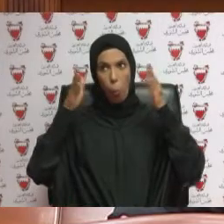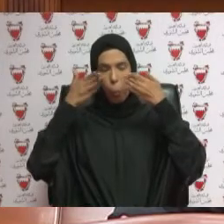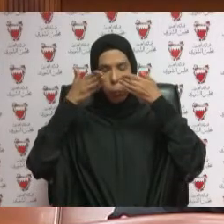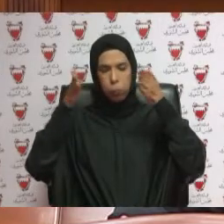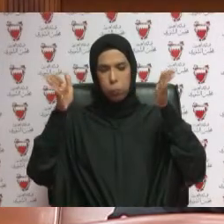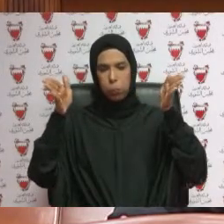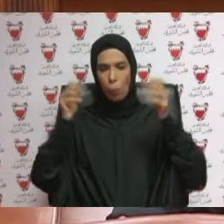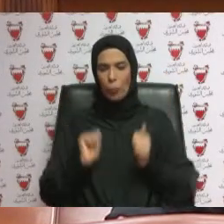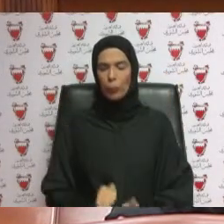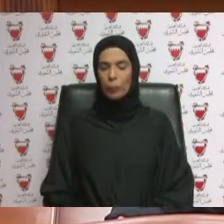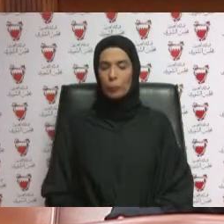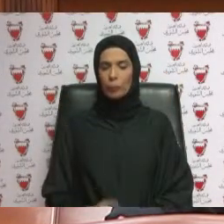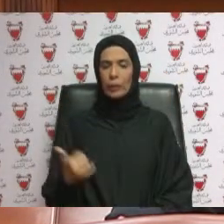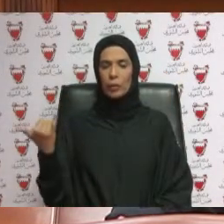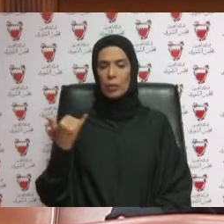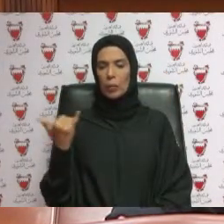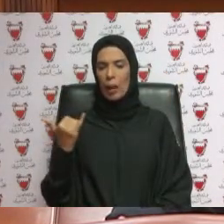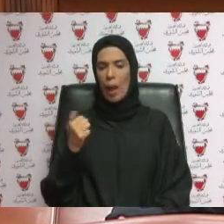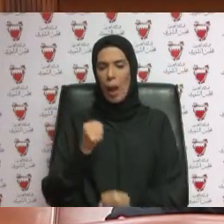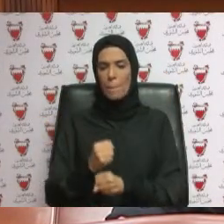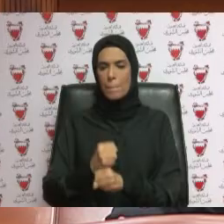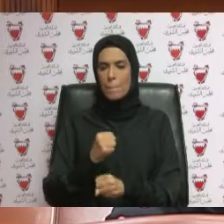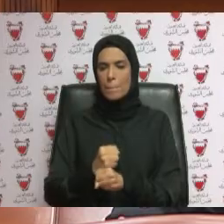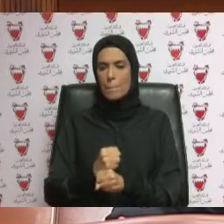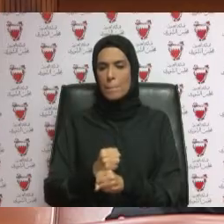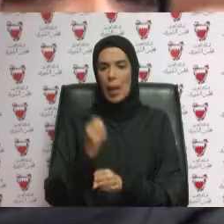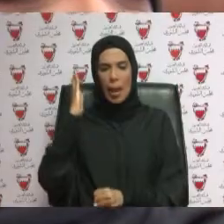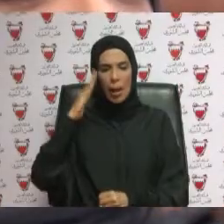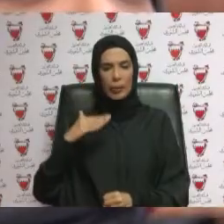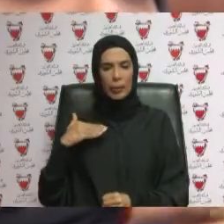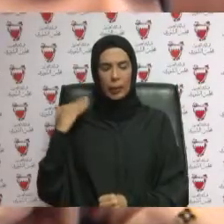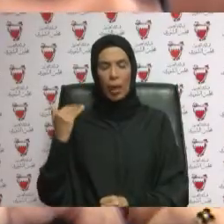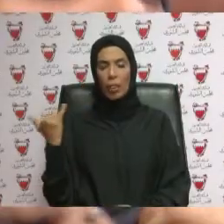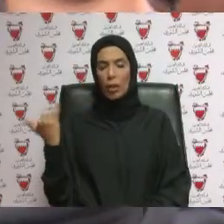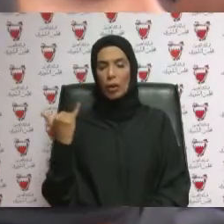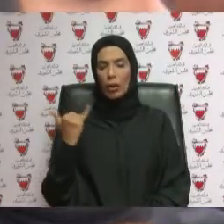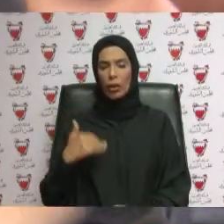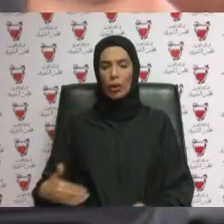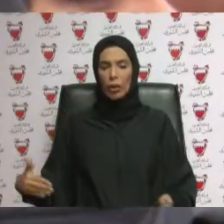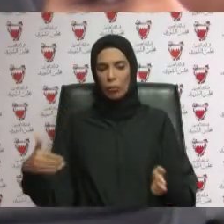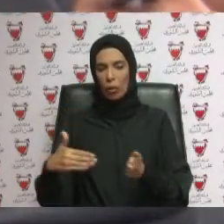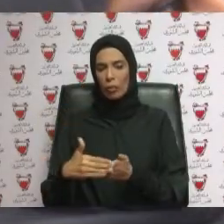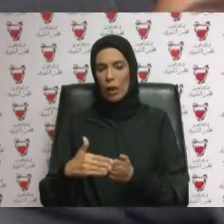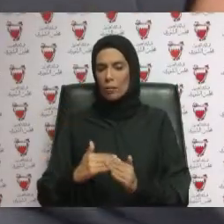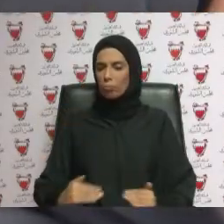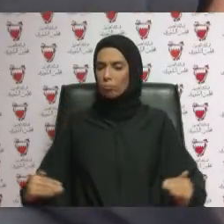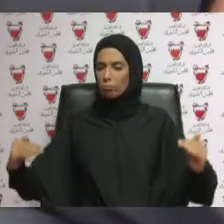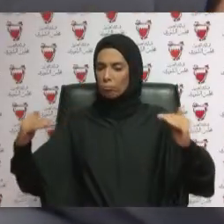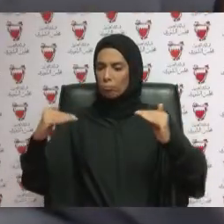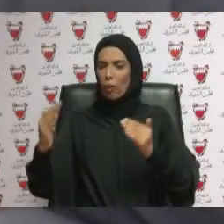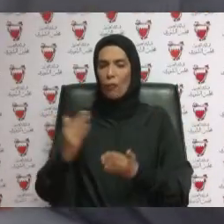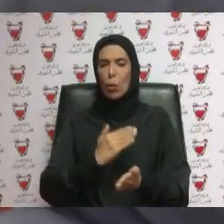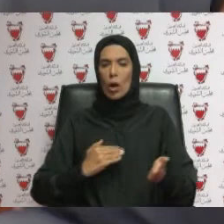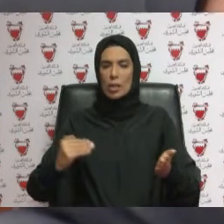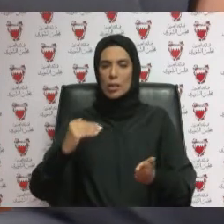قيادة واعية بأهمية ودور المرأة، وكذلك بضرورة تحقيق تكافؤ الفرص،